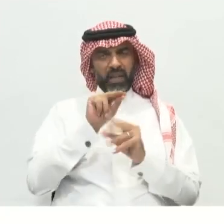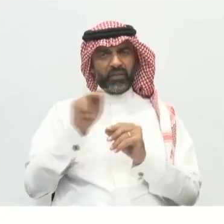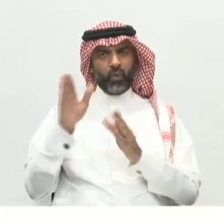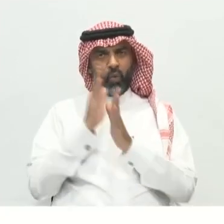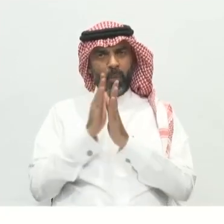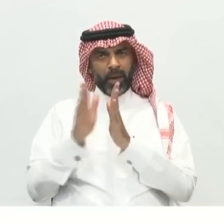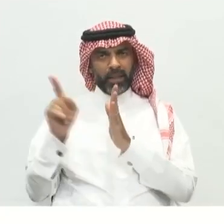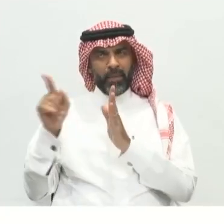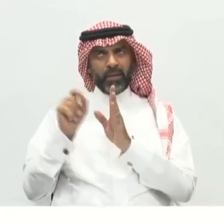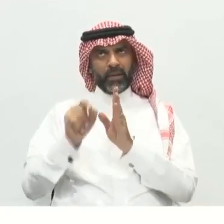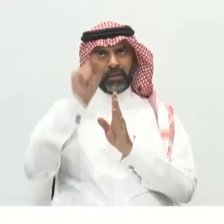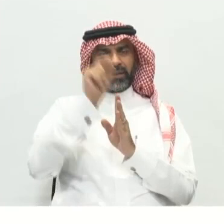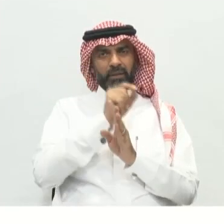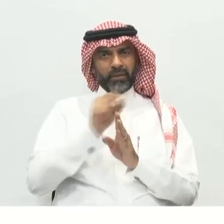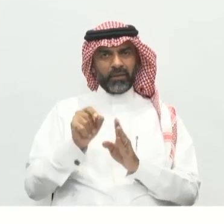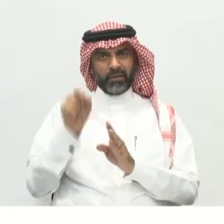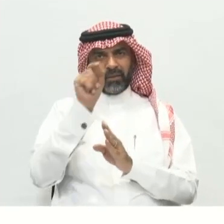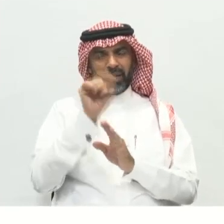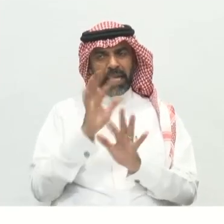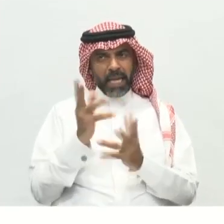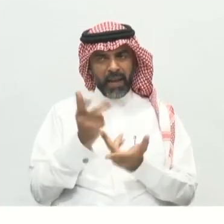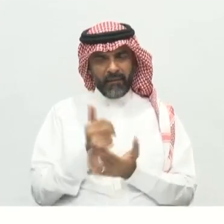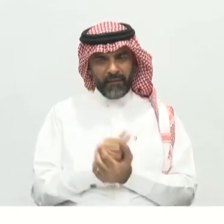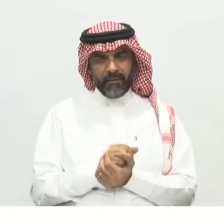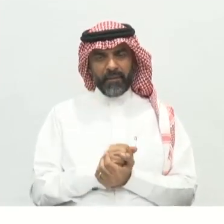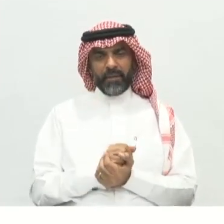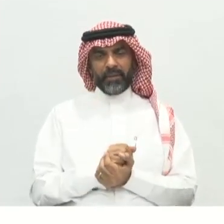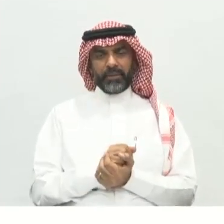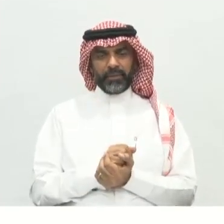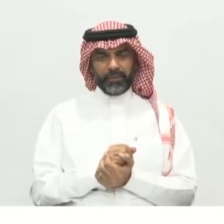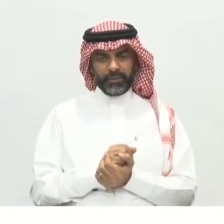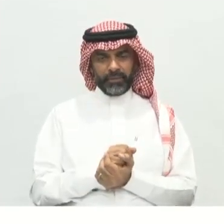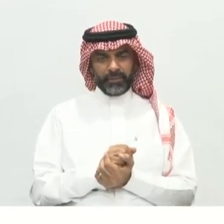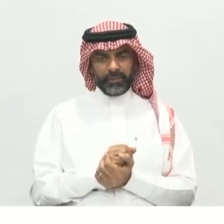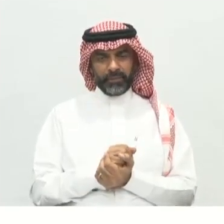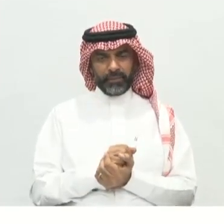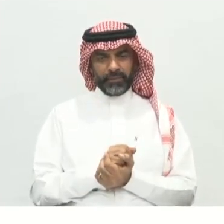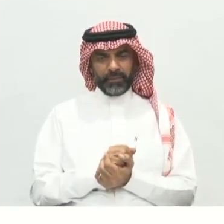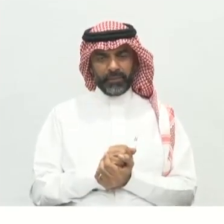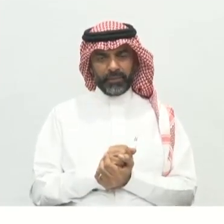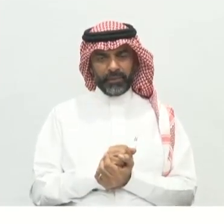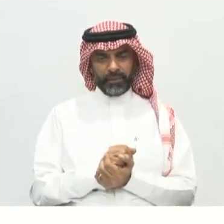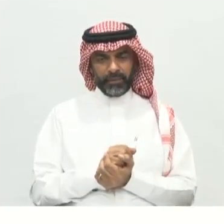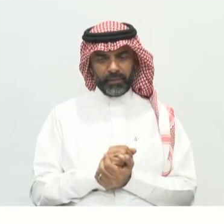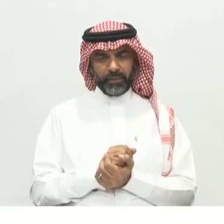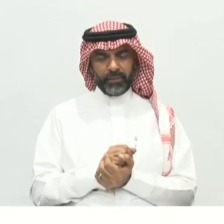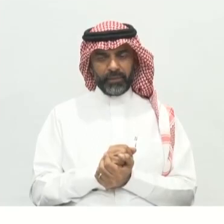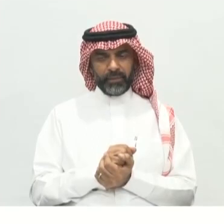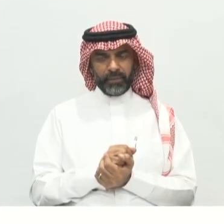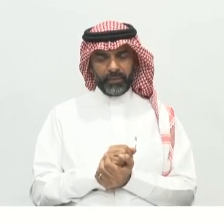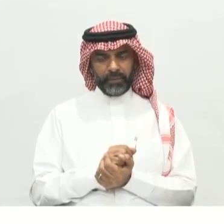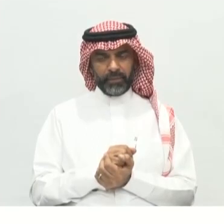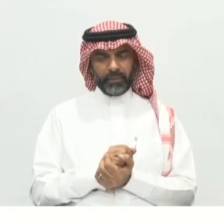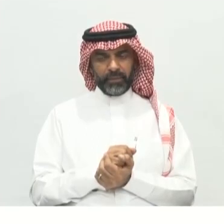بالفيجوال ازي ششن او التمثيل المرئي ترسم نقاط اداه افضل حل وصلت اليه خوارزميه القوى المفرطه وافضل حل وصلت